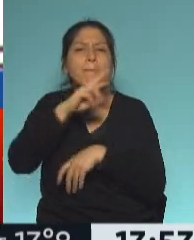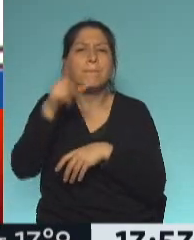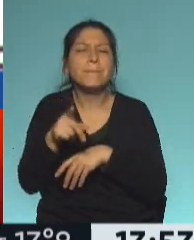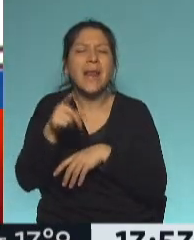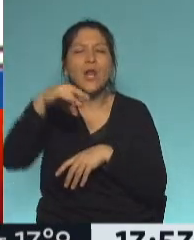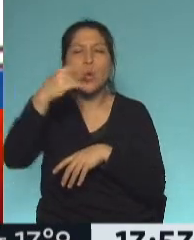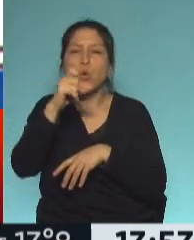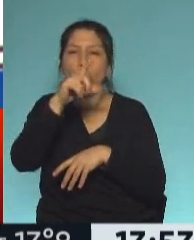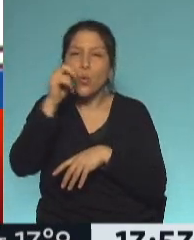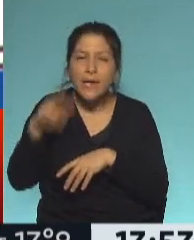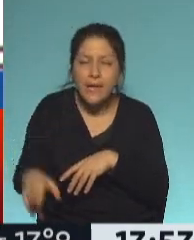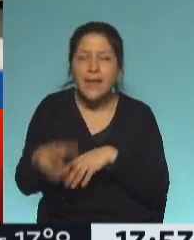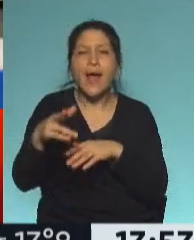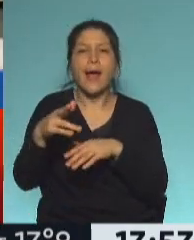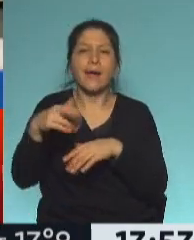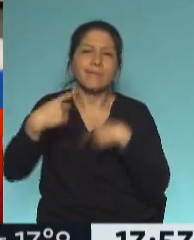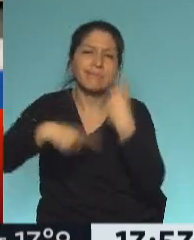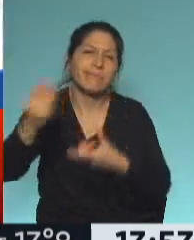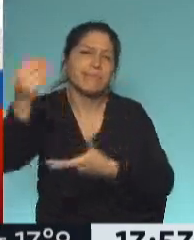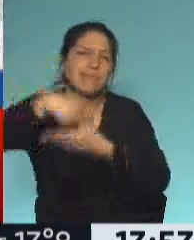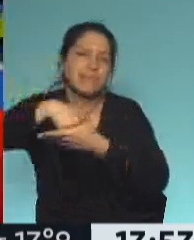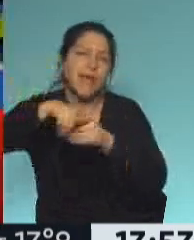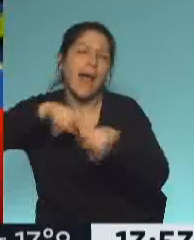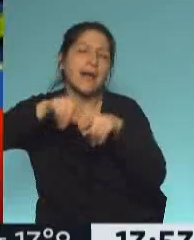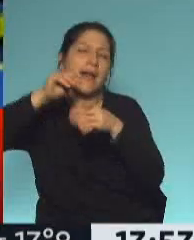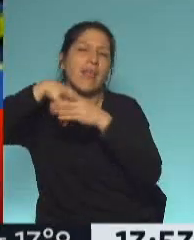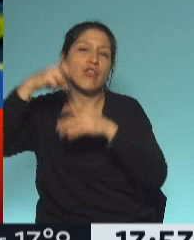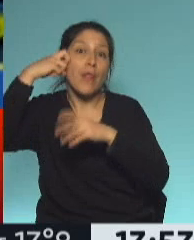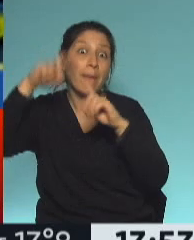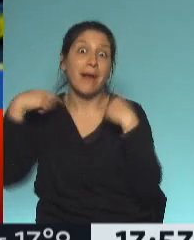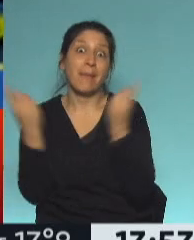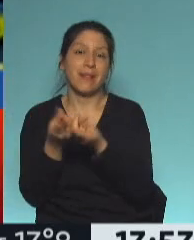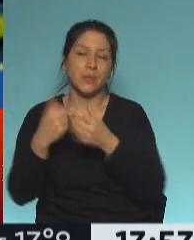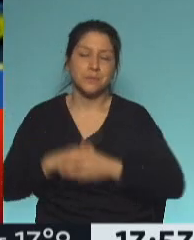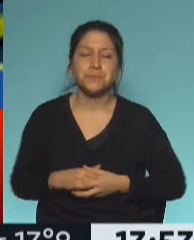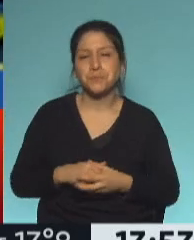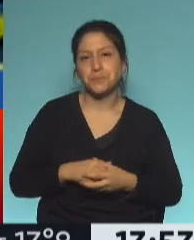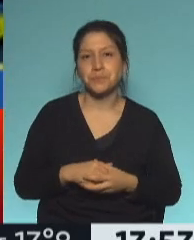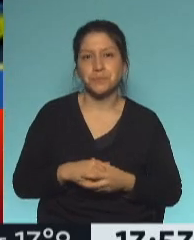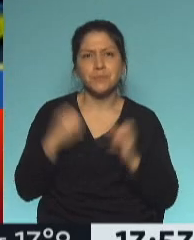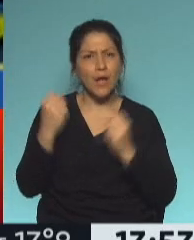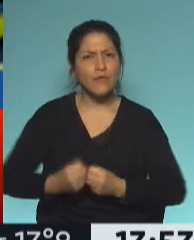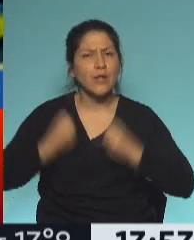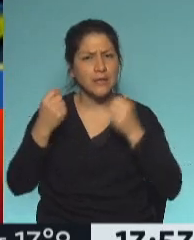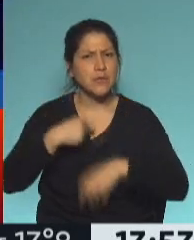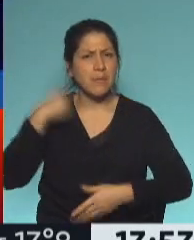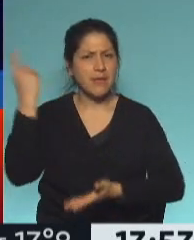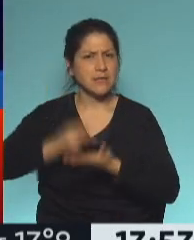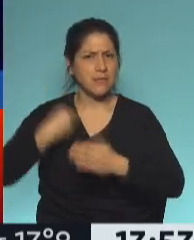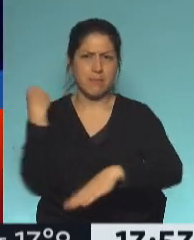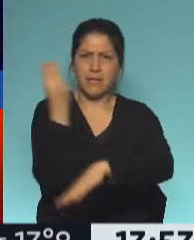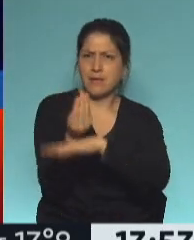Islámica antes de seguir su carrera en el Parlamento. و اون چه که منو مصمم کرد در این روزهای